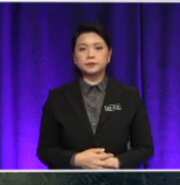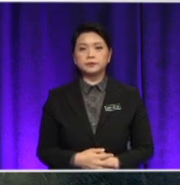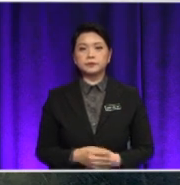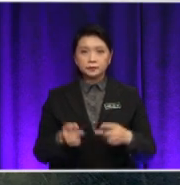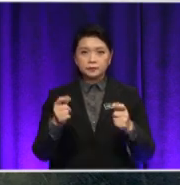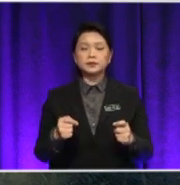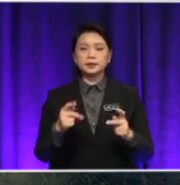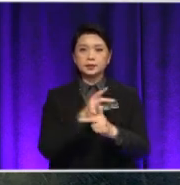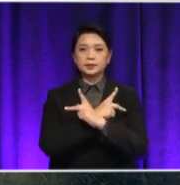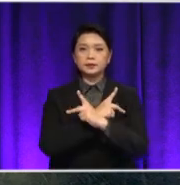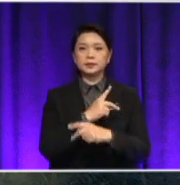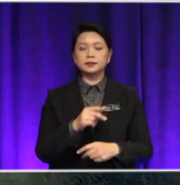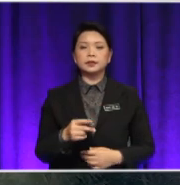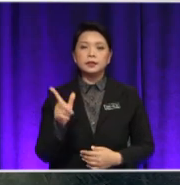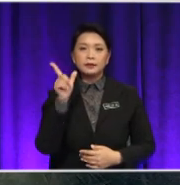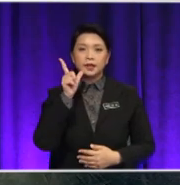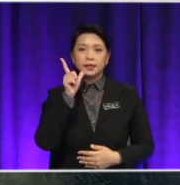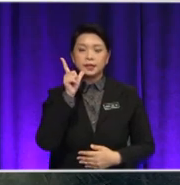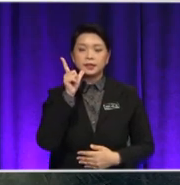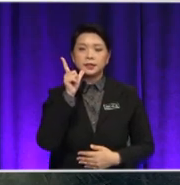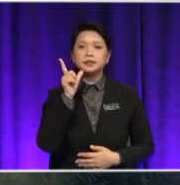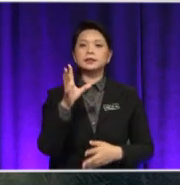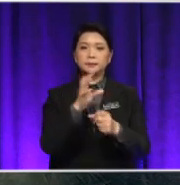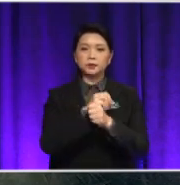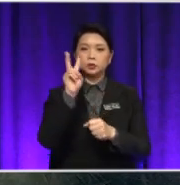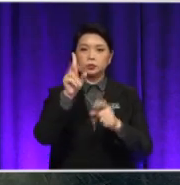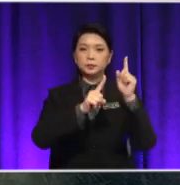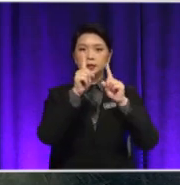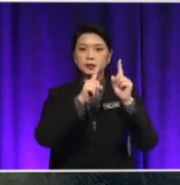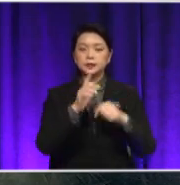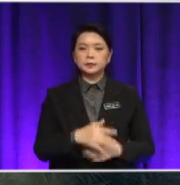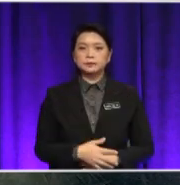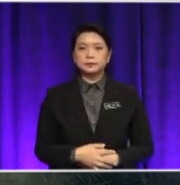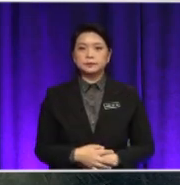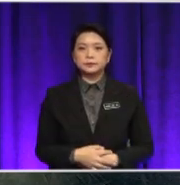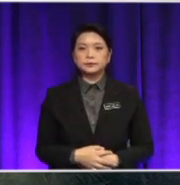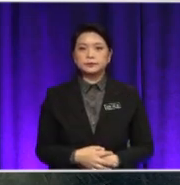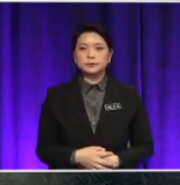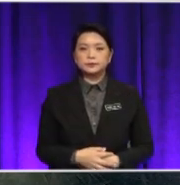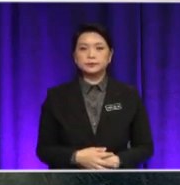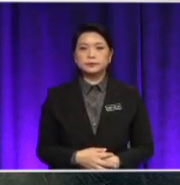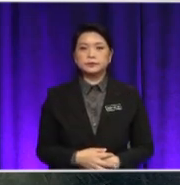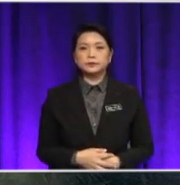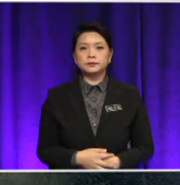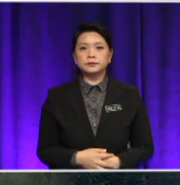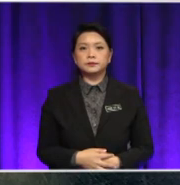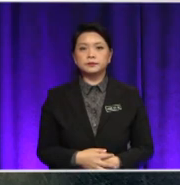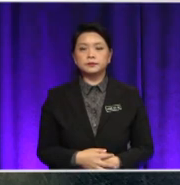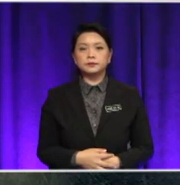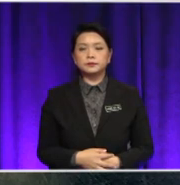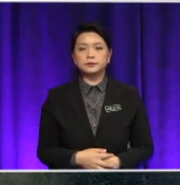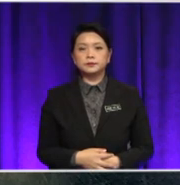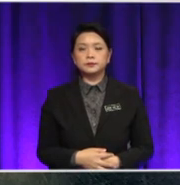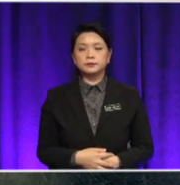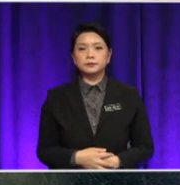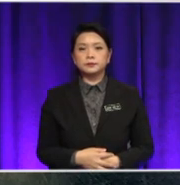Lavanya. Okey, dua bintang juga untuk Lavanya. Tolong saya, Akmal. Dua bintang ke, cikgu? Ya, betul. Pingsan ni, kalau dah pingsan,